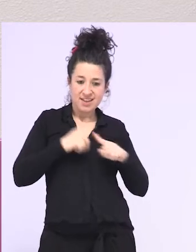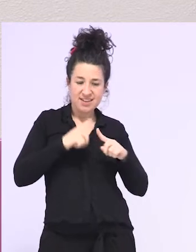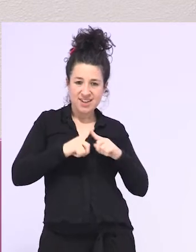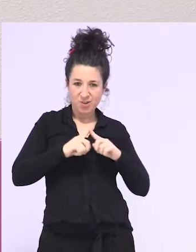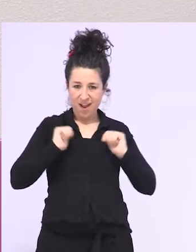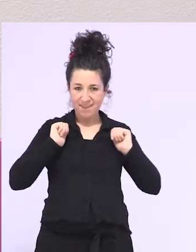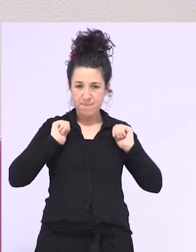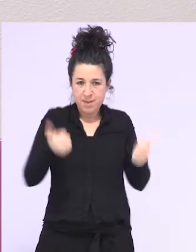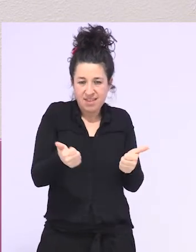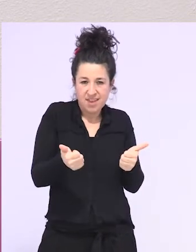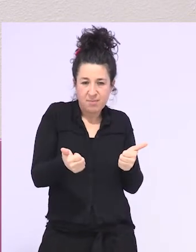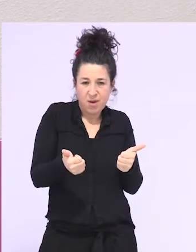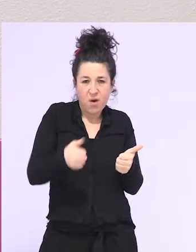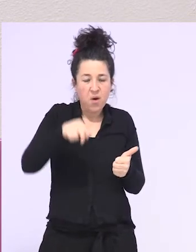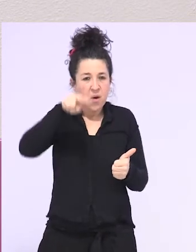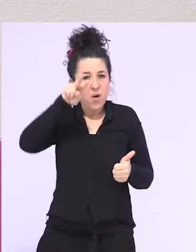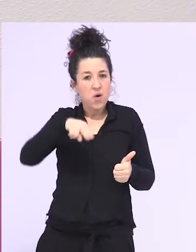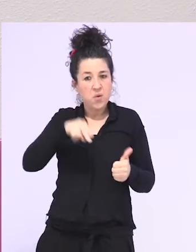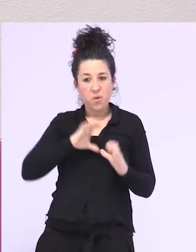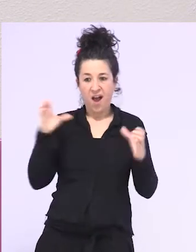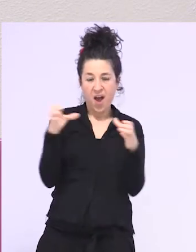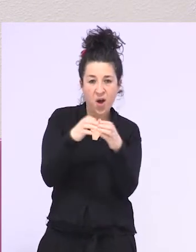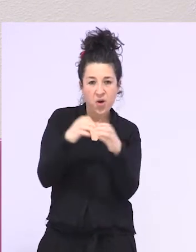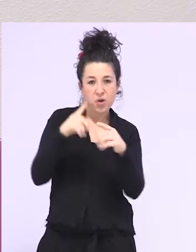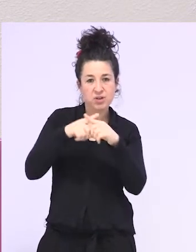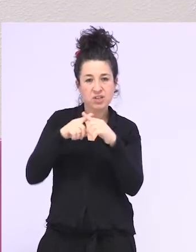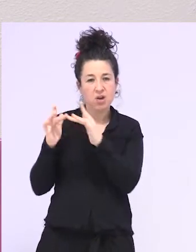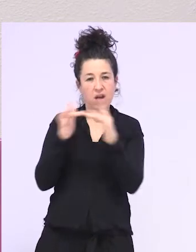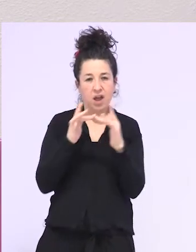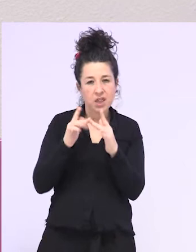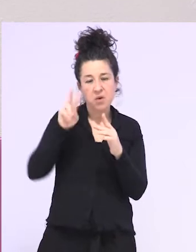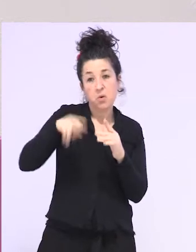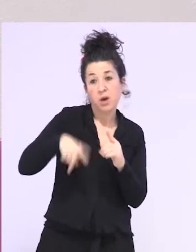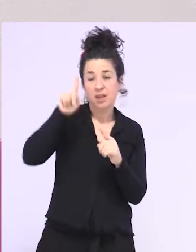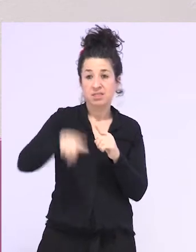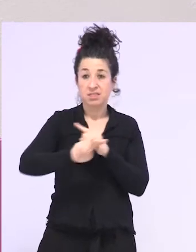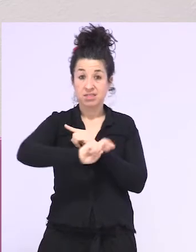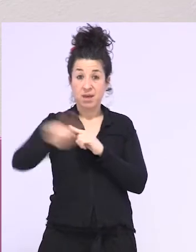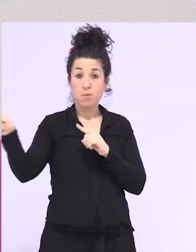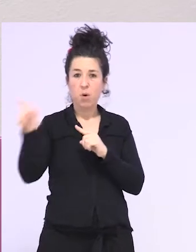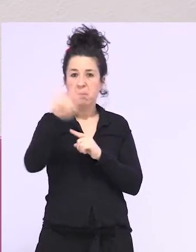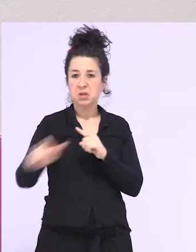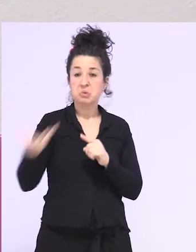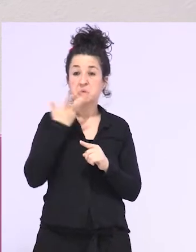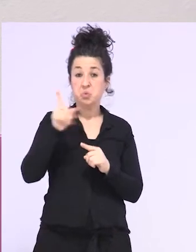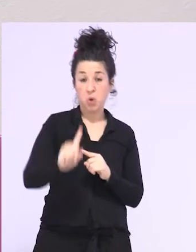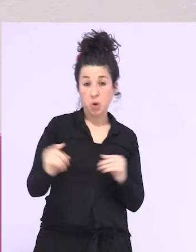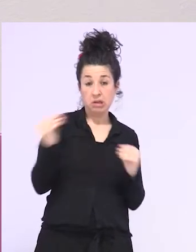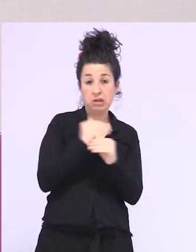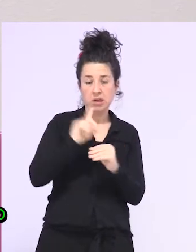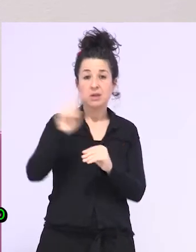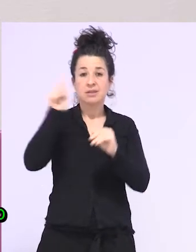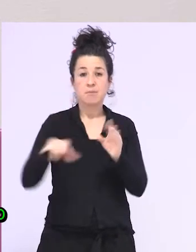zegoen. Sekula ez zuen izan taldeko sexu harremanik, ez da pertsona ez ezagunekin ere, eta inolaz ez zuten bide analetik